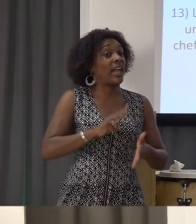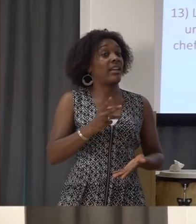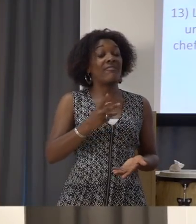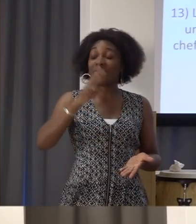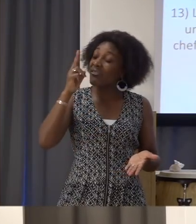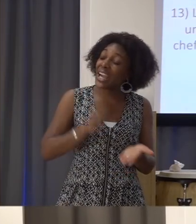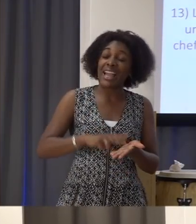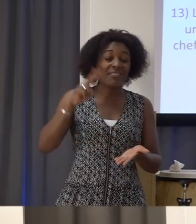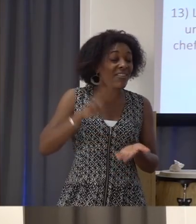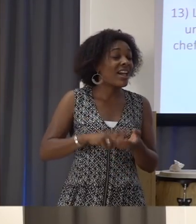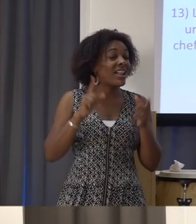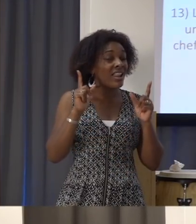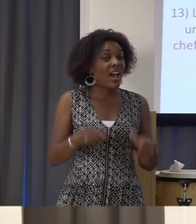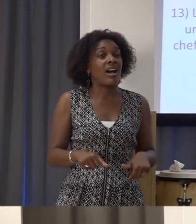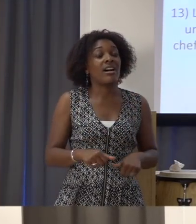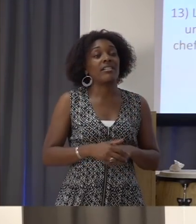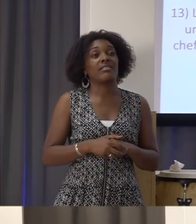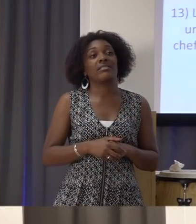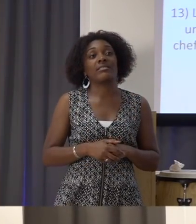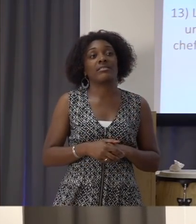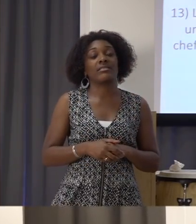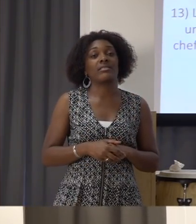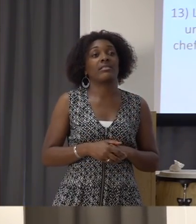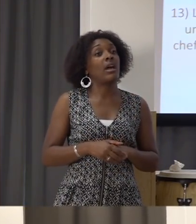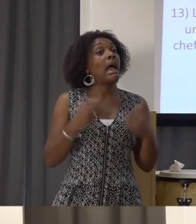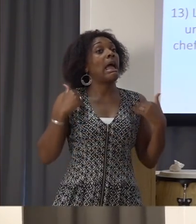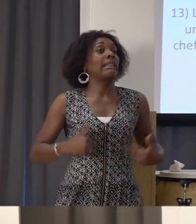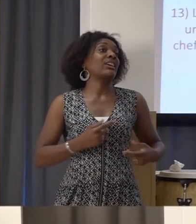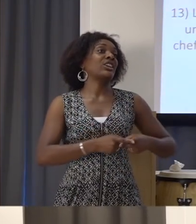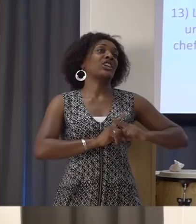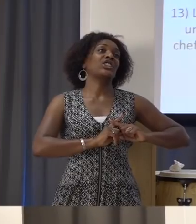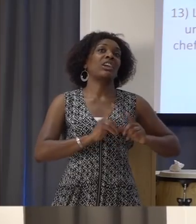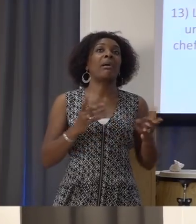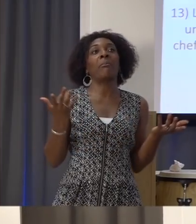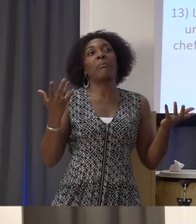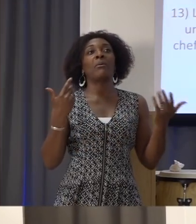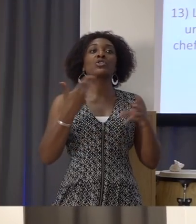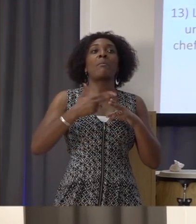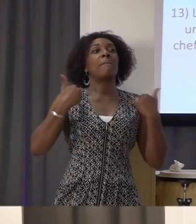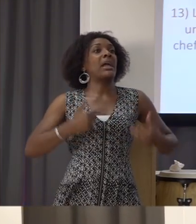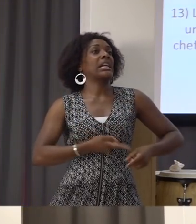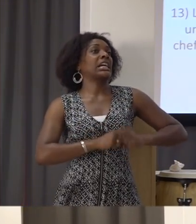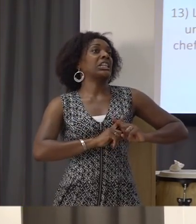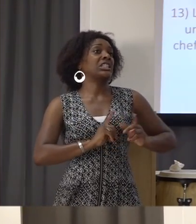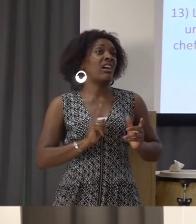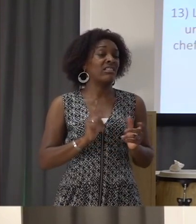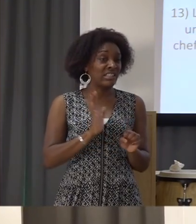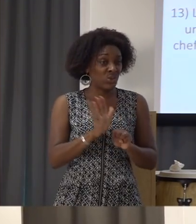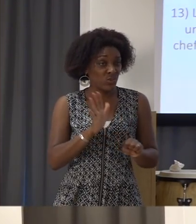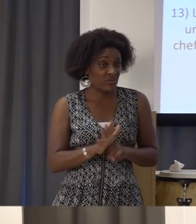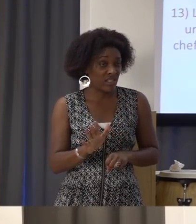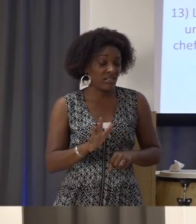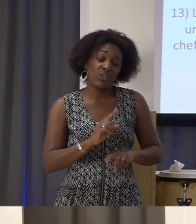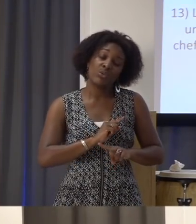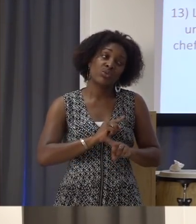Être chrétien ou bien se faire appeler chrétien est insuffisant.